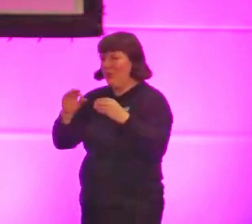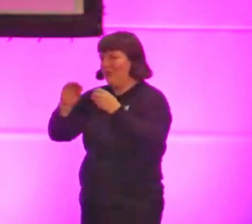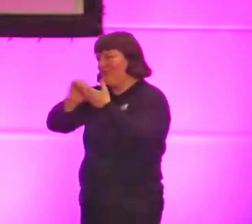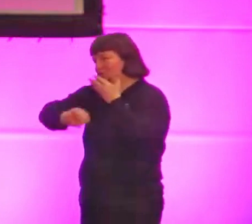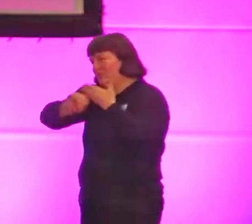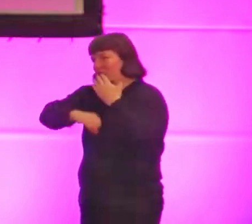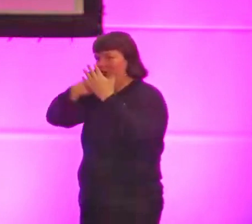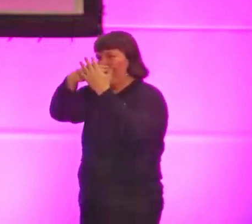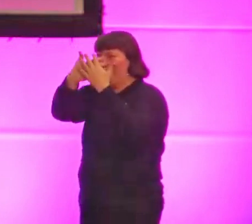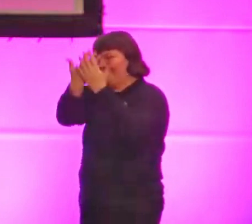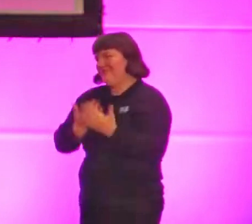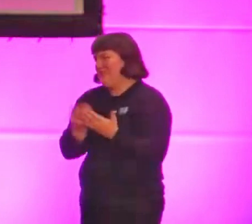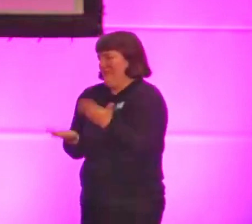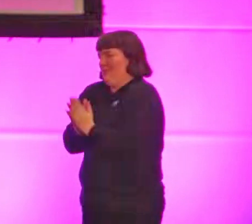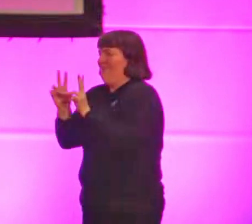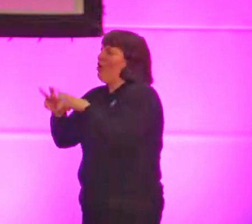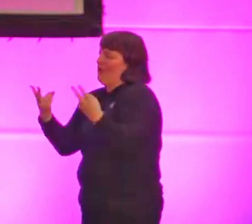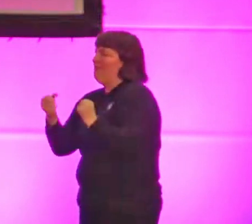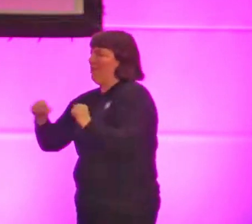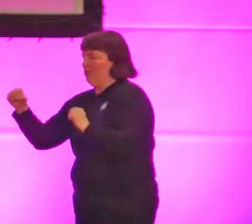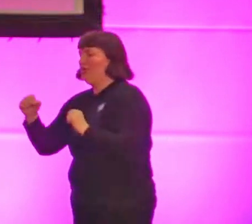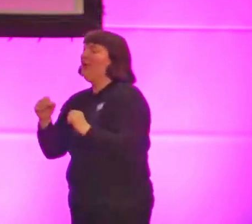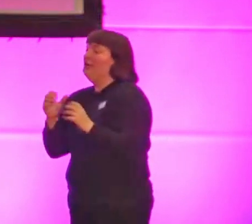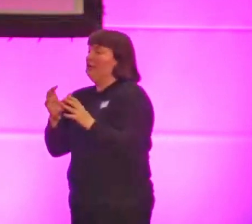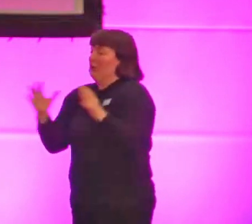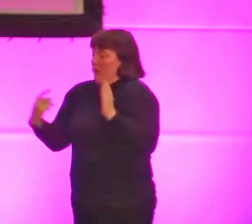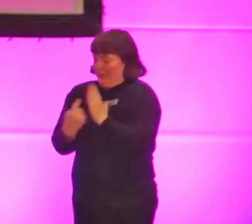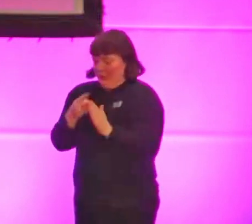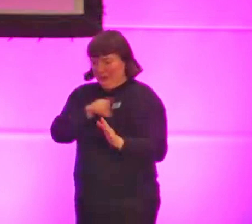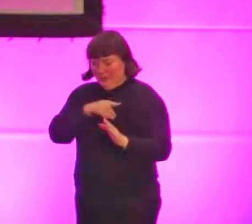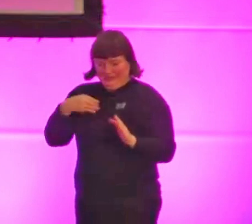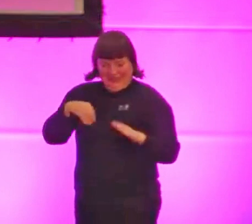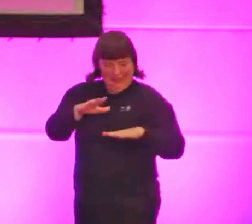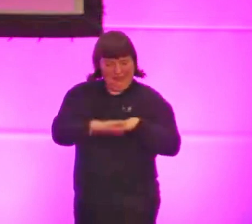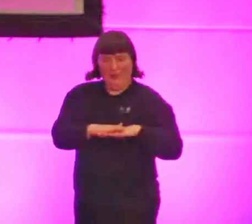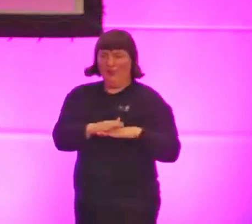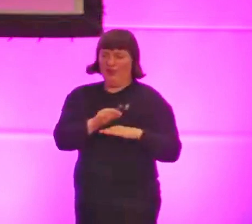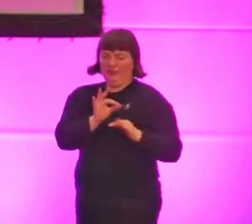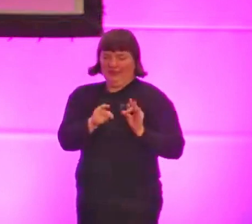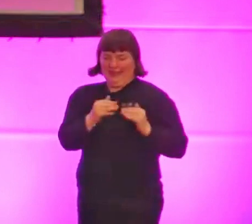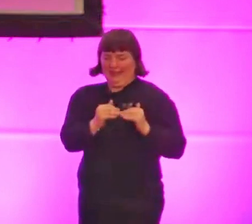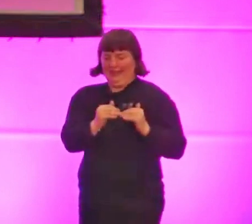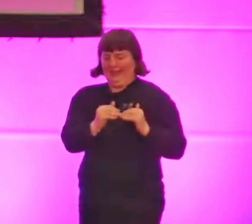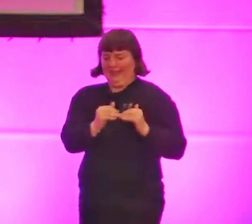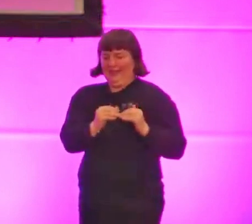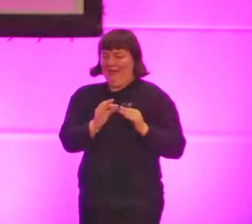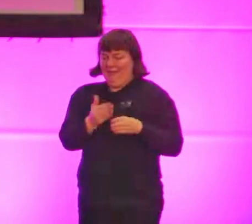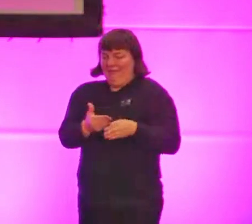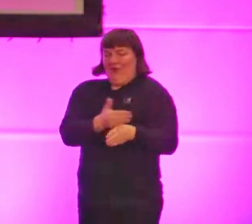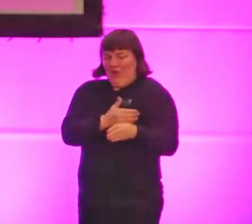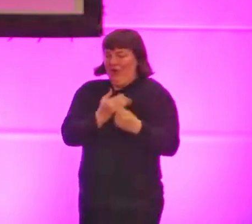mot vanliga brott så att säga. Att väldigt stora resurser läggs på det stadiet som är innan ett